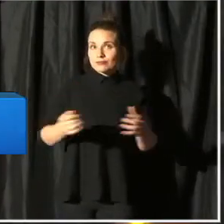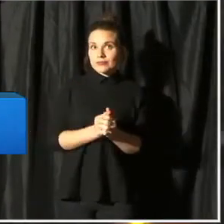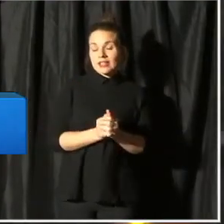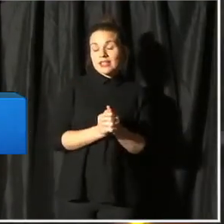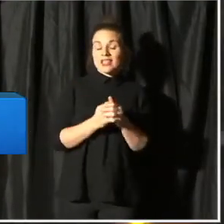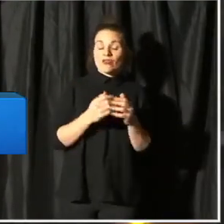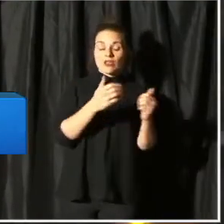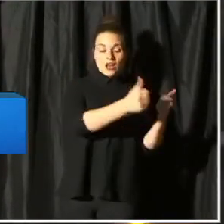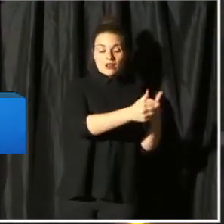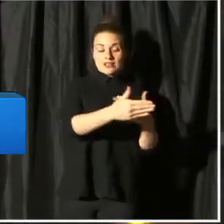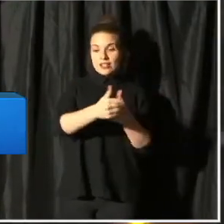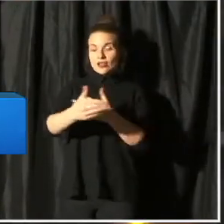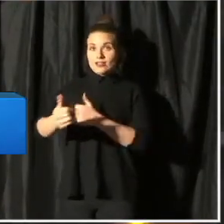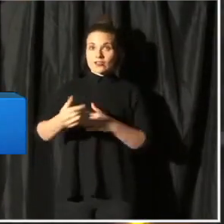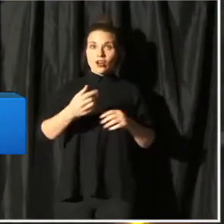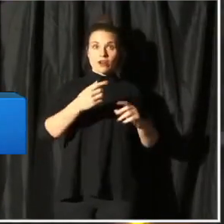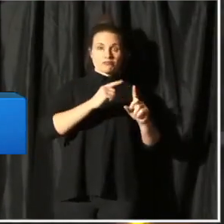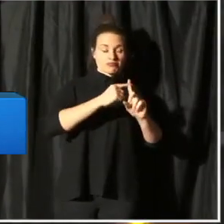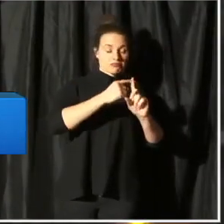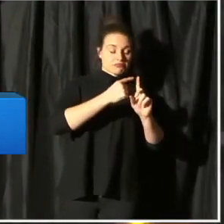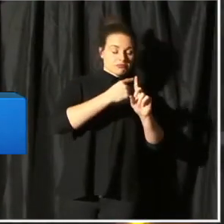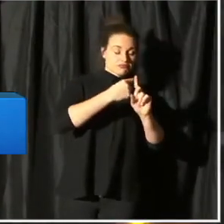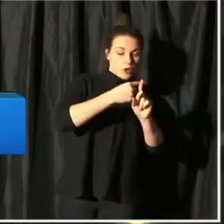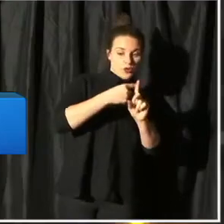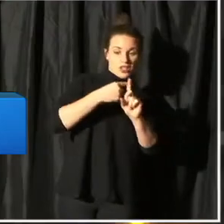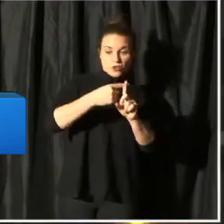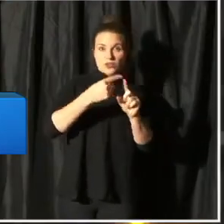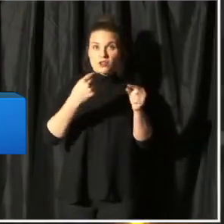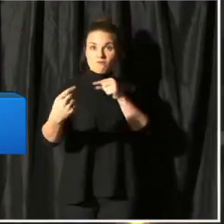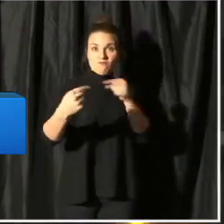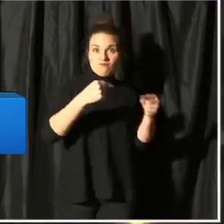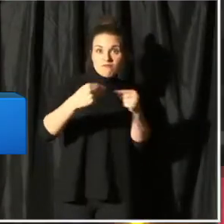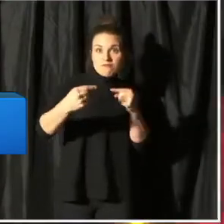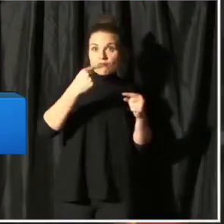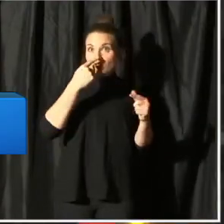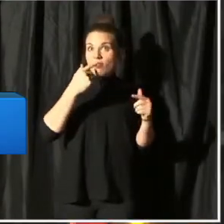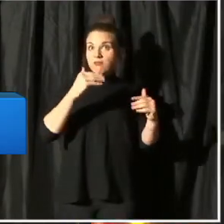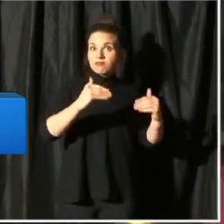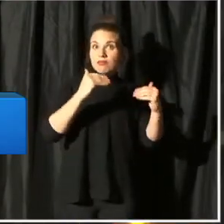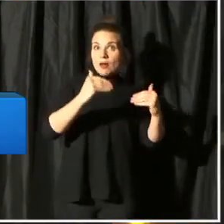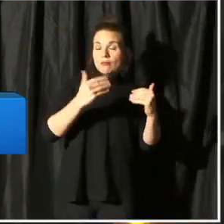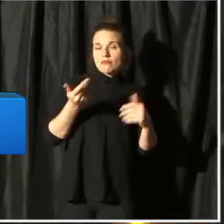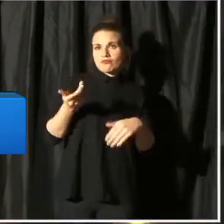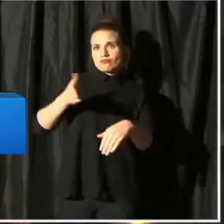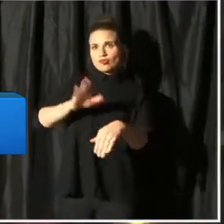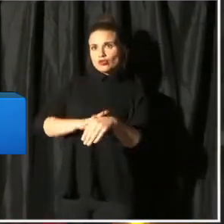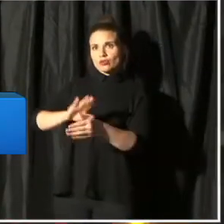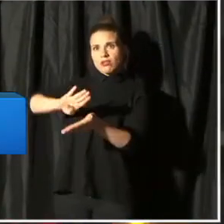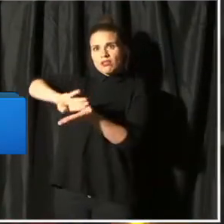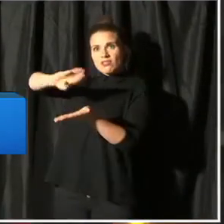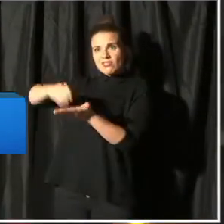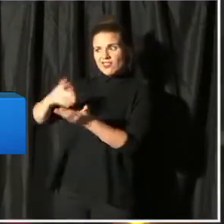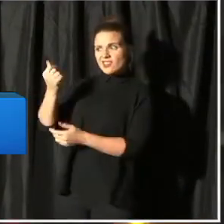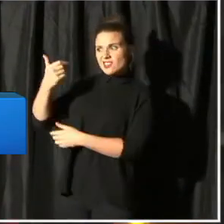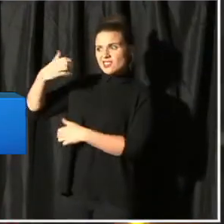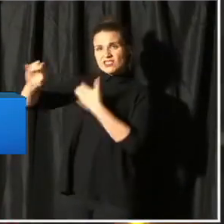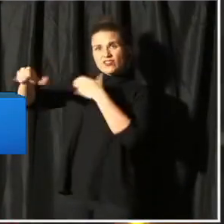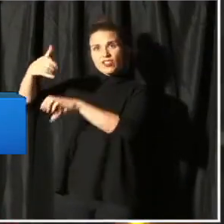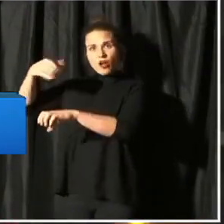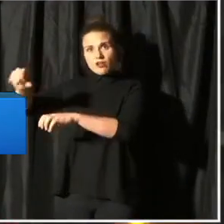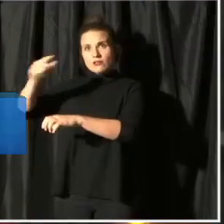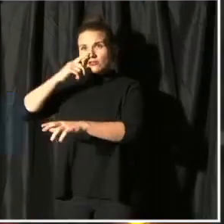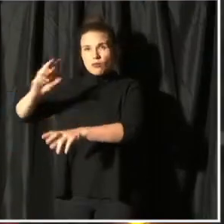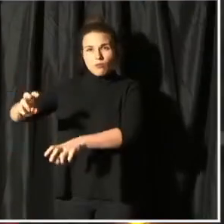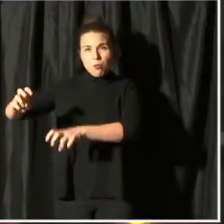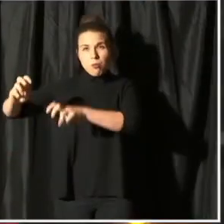au point mort on en discutait aussi tout à l'heure alors que les dividendes eux ils explosent la priorité pour les